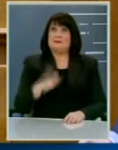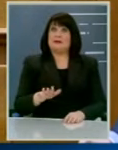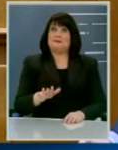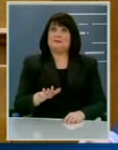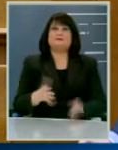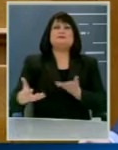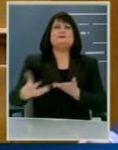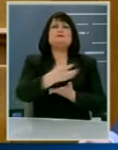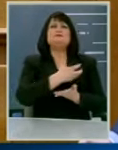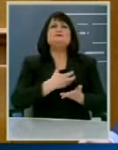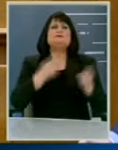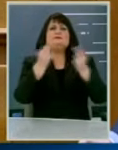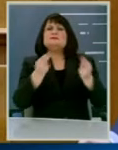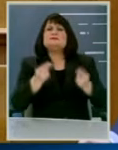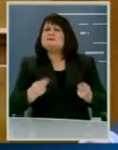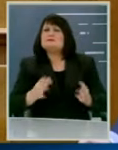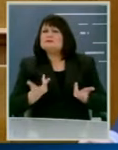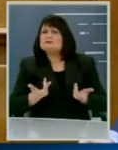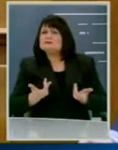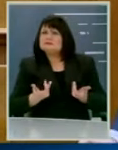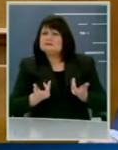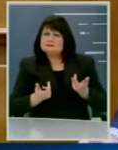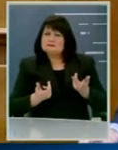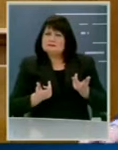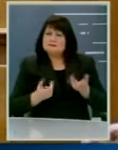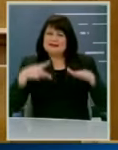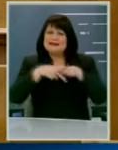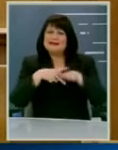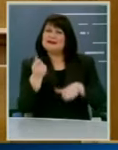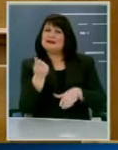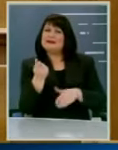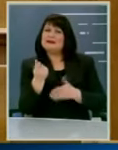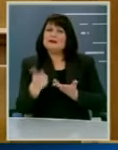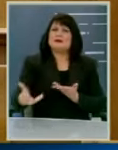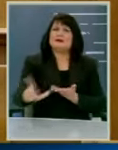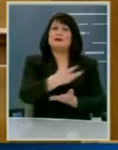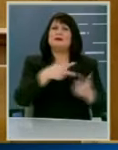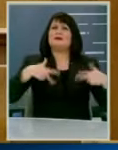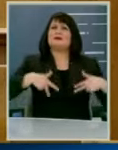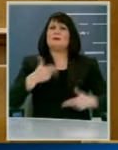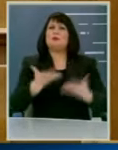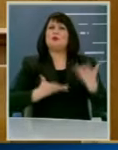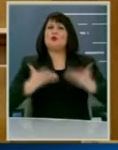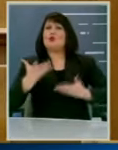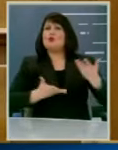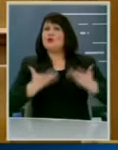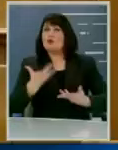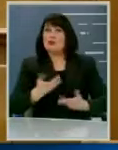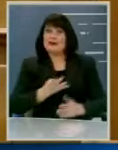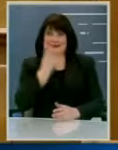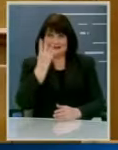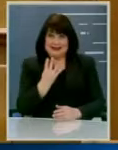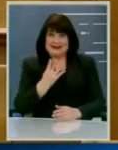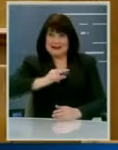των εσόδων. Σε τροποποιημένη ταμιακή βάση, τα έσοδα του κρατικού προϋπολογισμού είναι